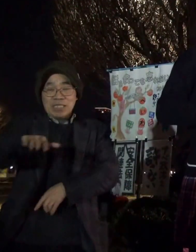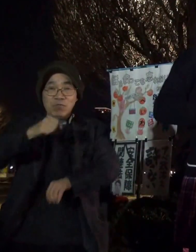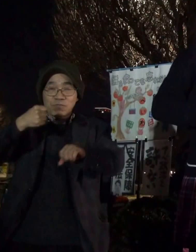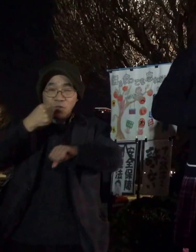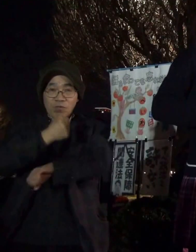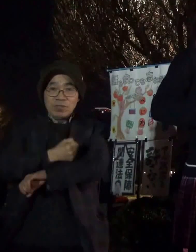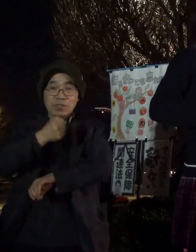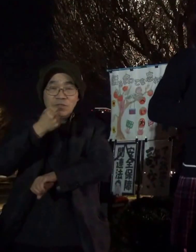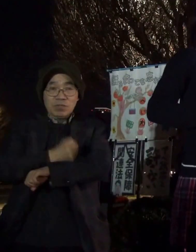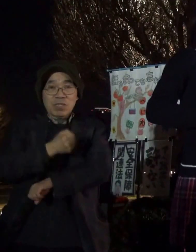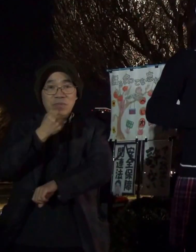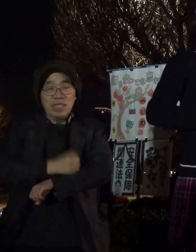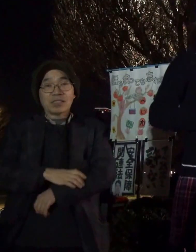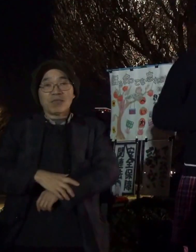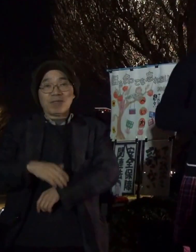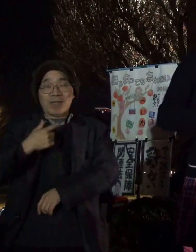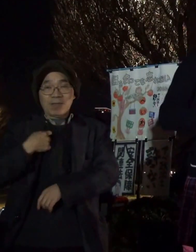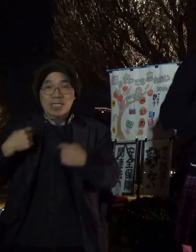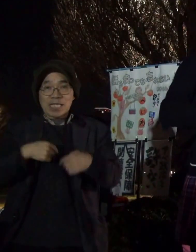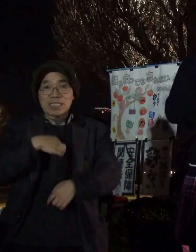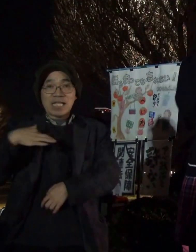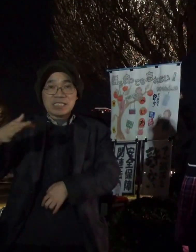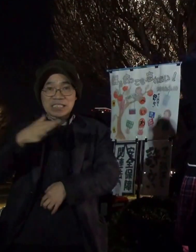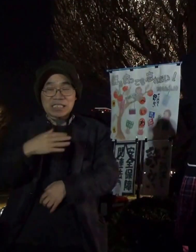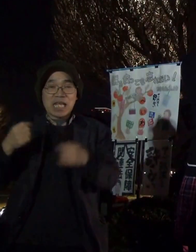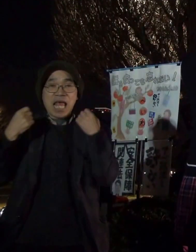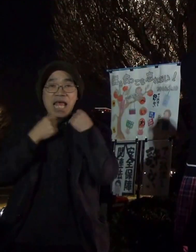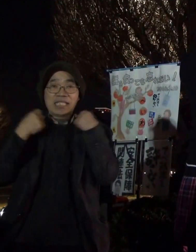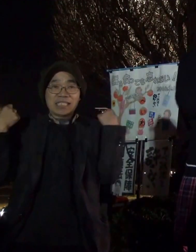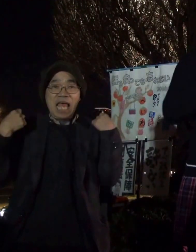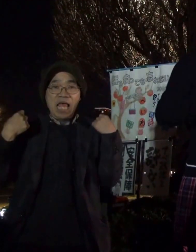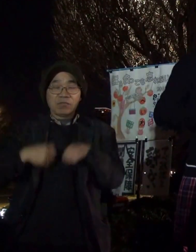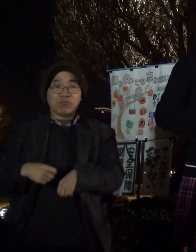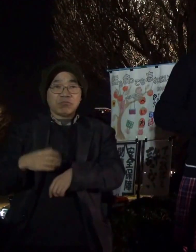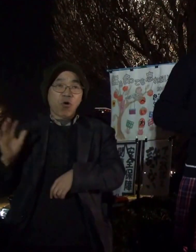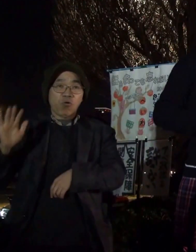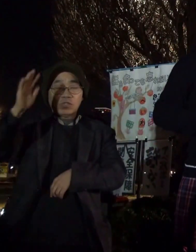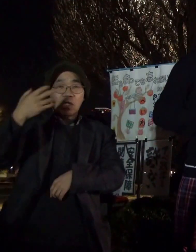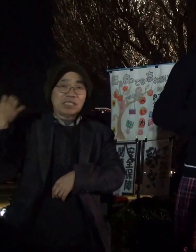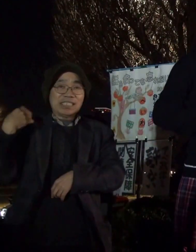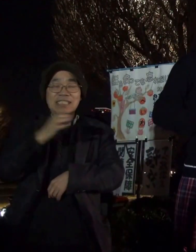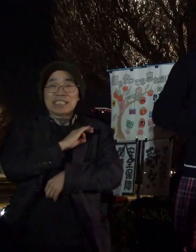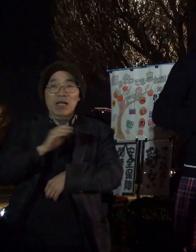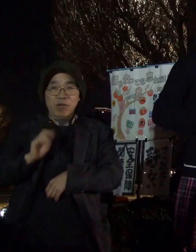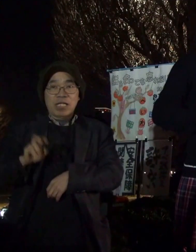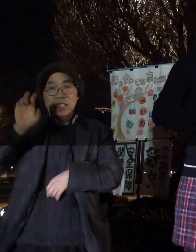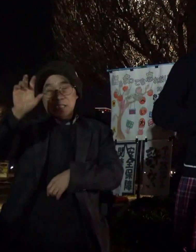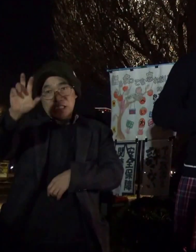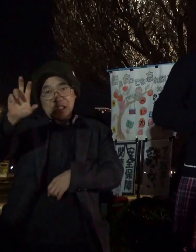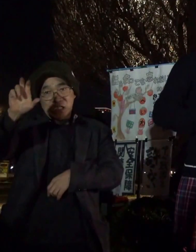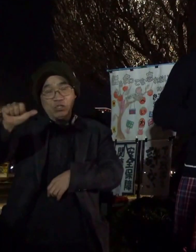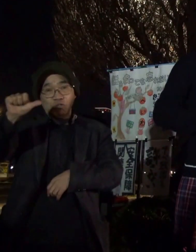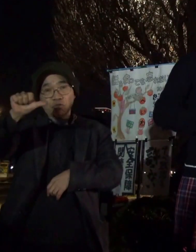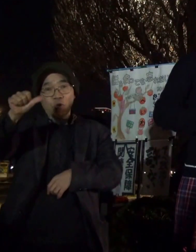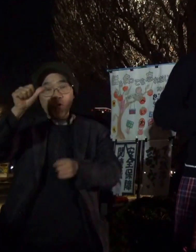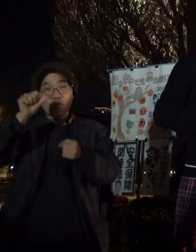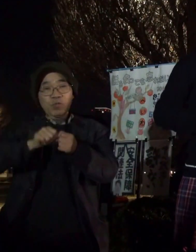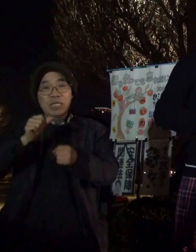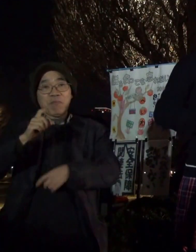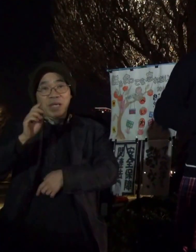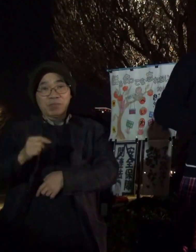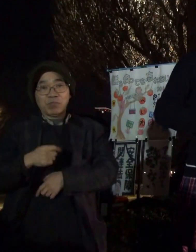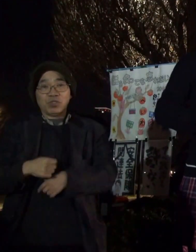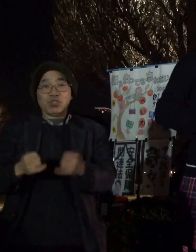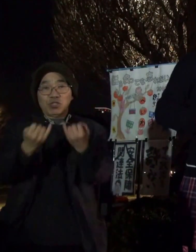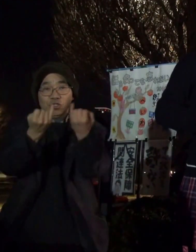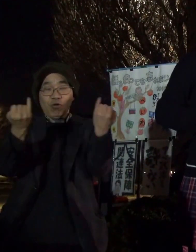。 私たち制服工場委員会は今年で結成24年目に突入した日本で最長の女子ア